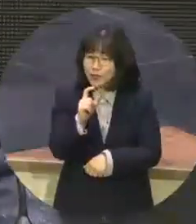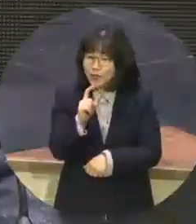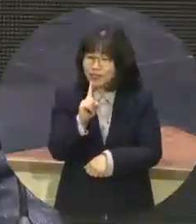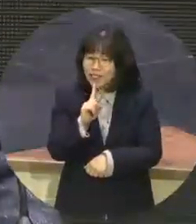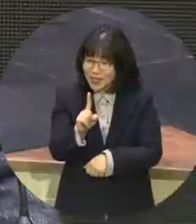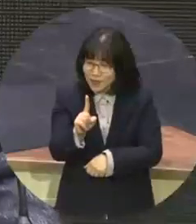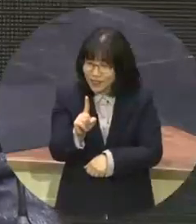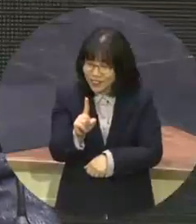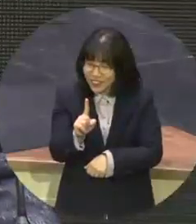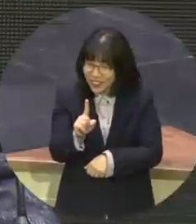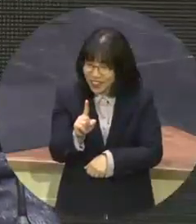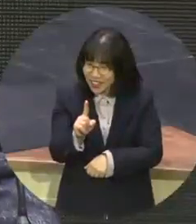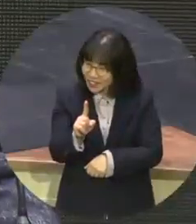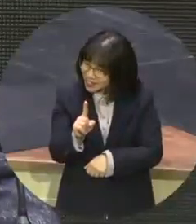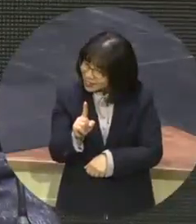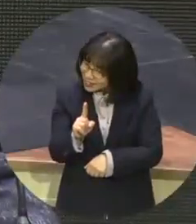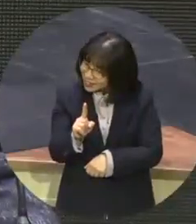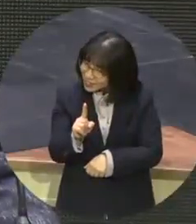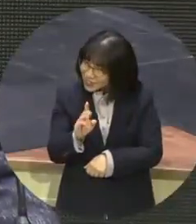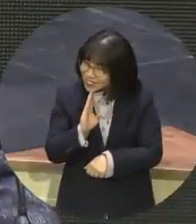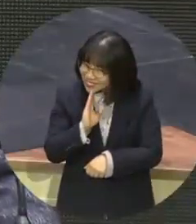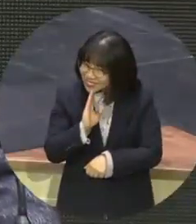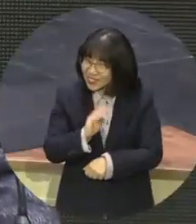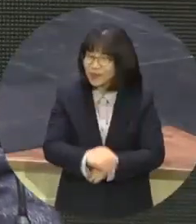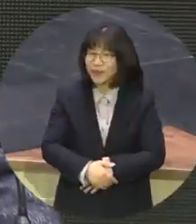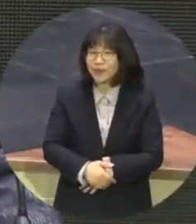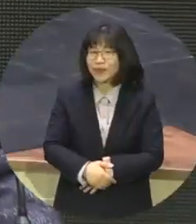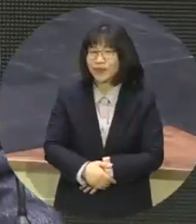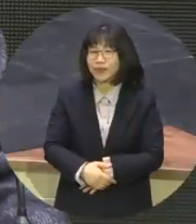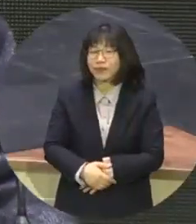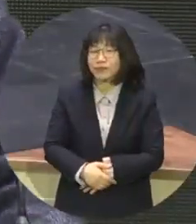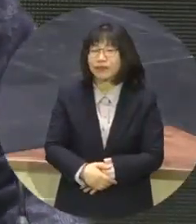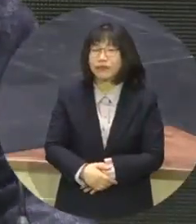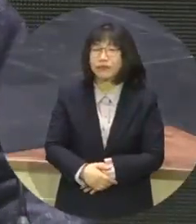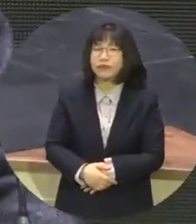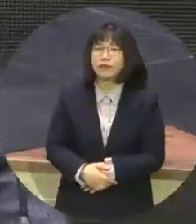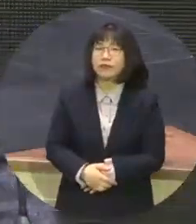아니 일본이라 하느냐고요. 아버지 하나님.